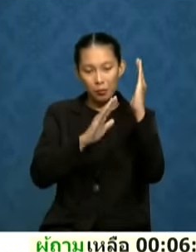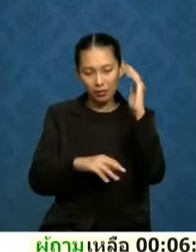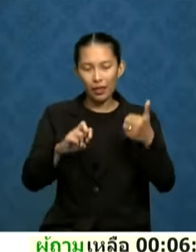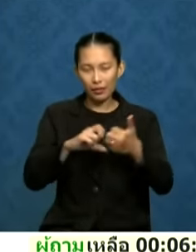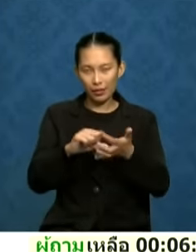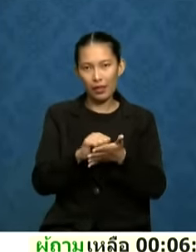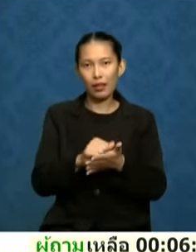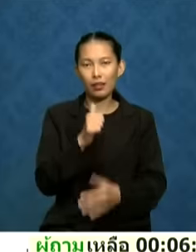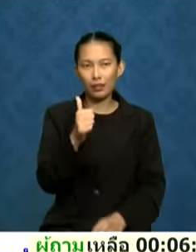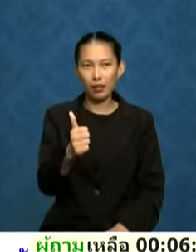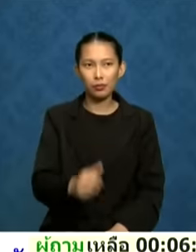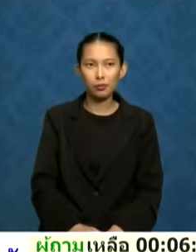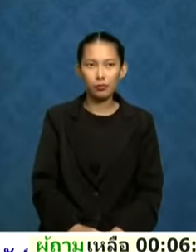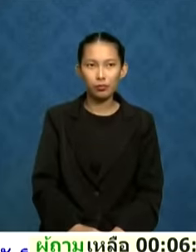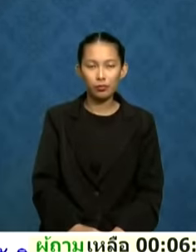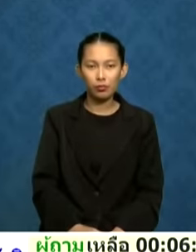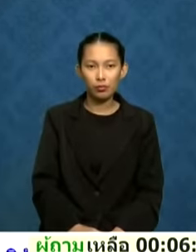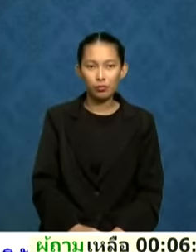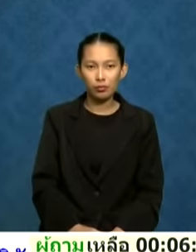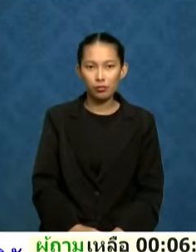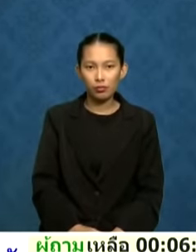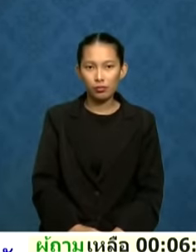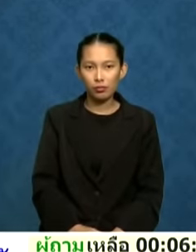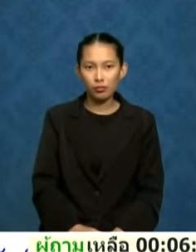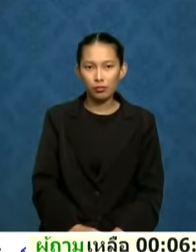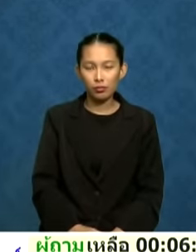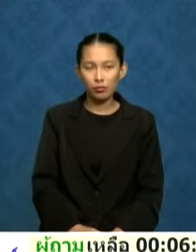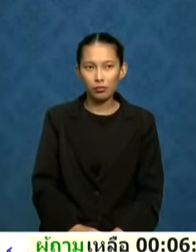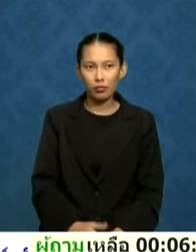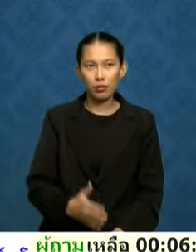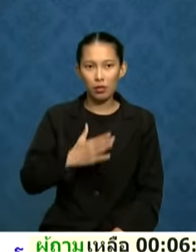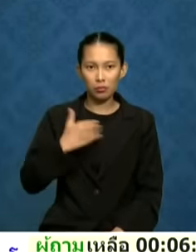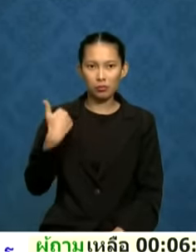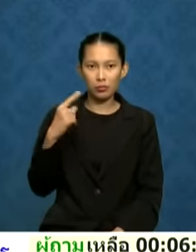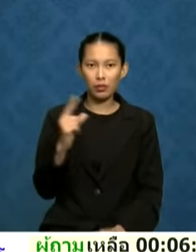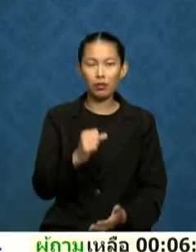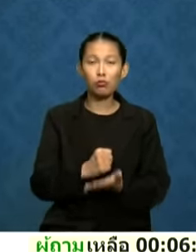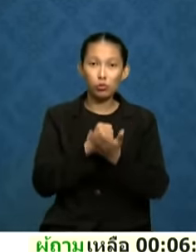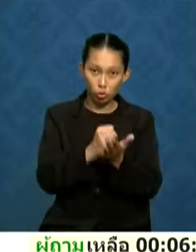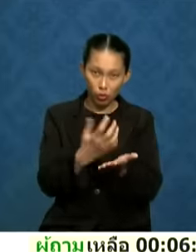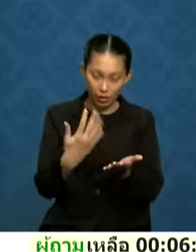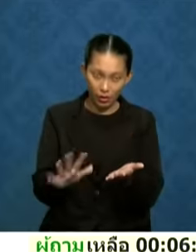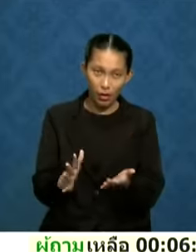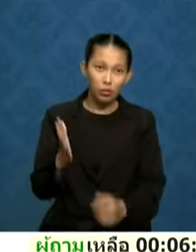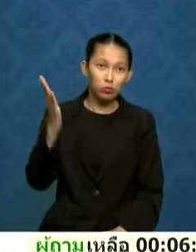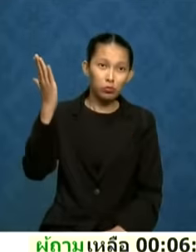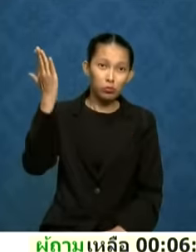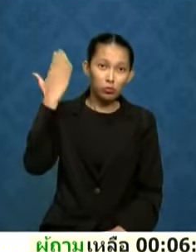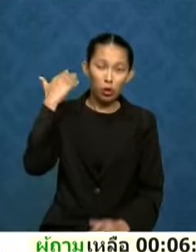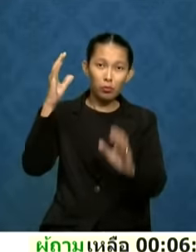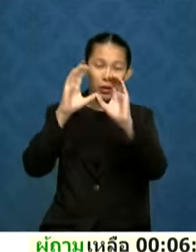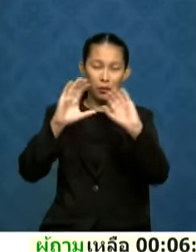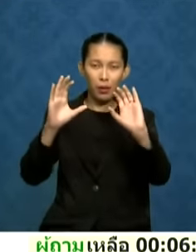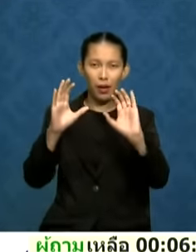ข่ได้มากกวานี้นะครับก็ในเมื่อเราได้มีการเยียวยาแล้วในสมยเสี